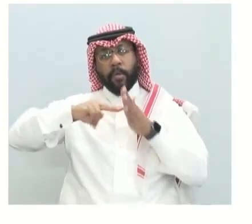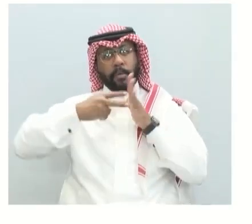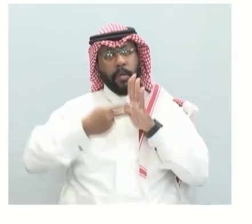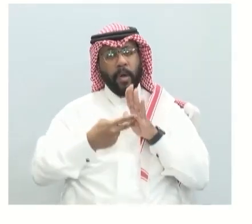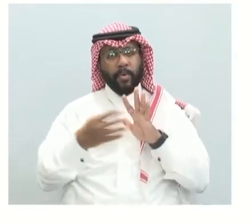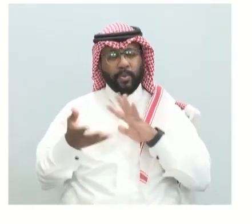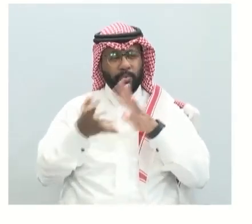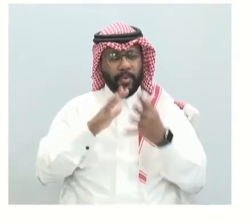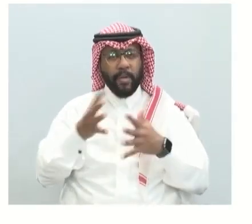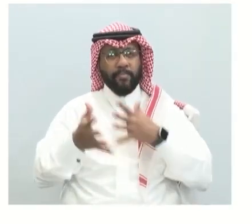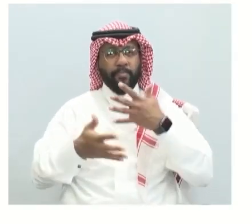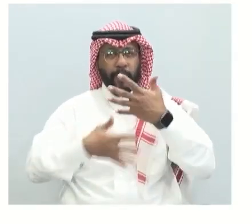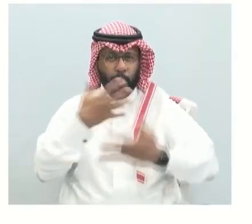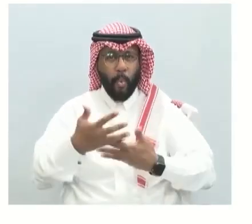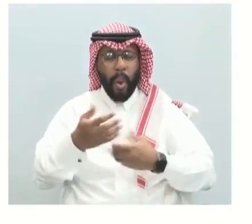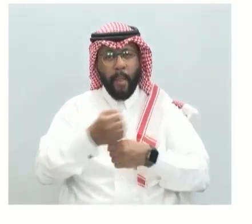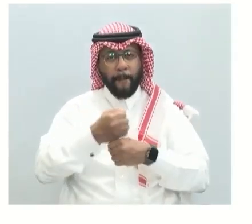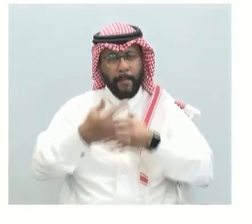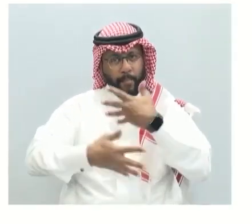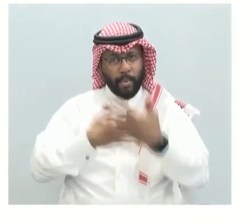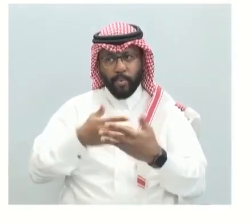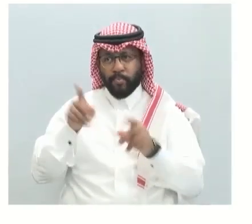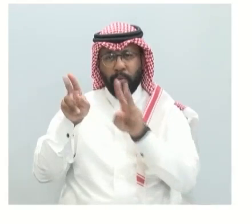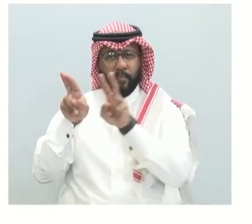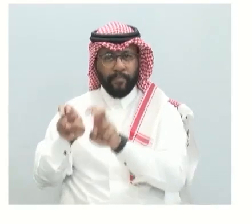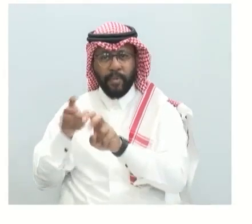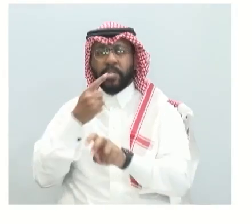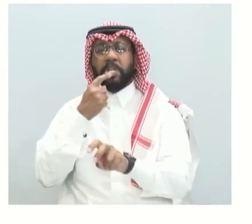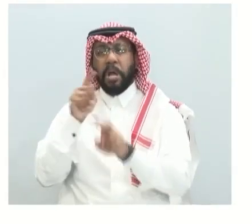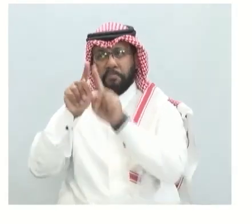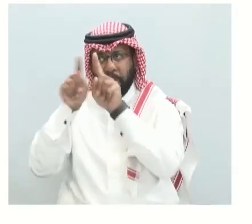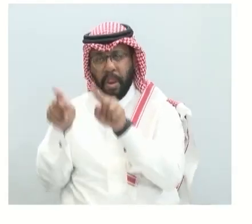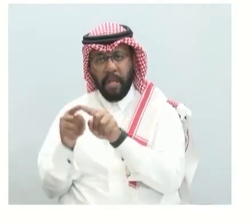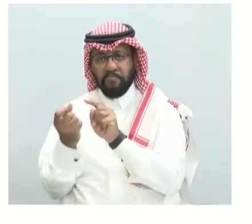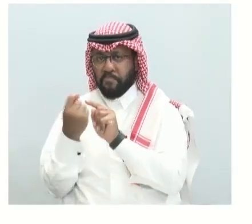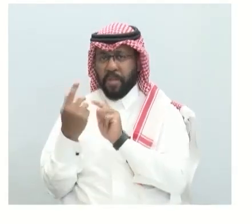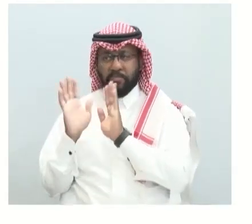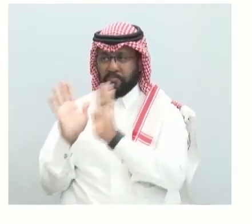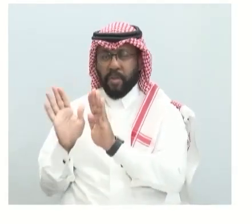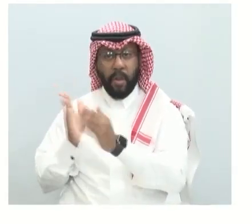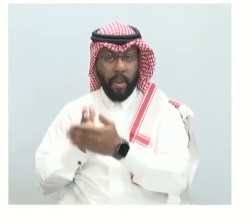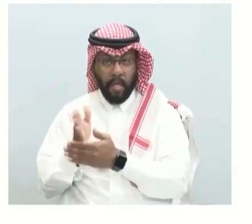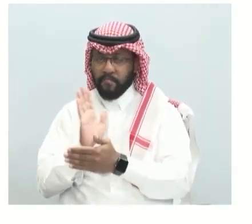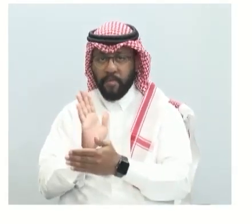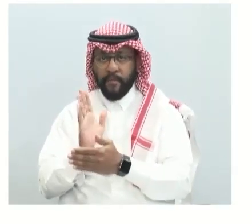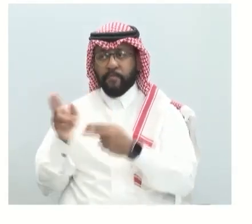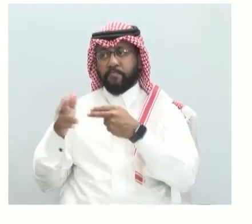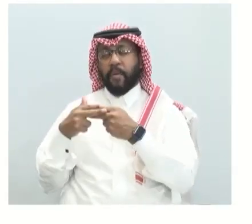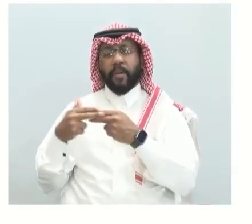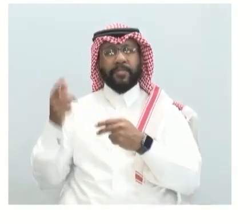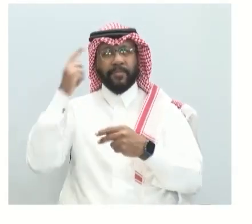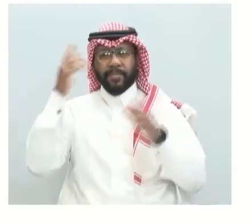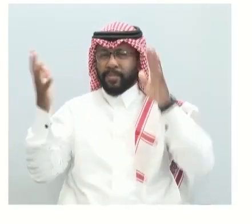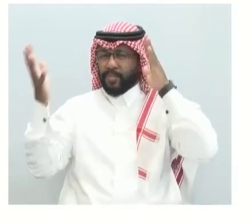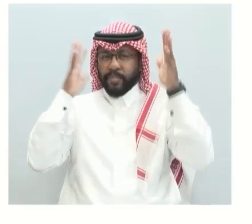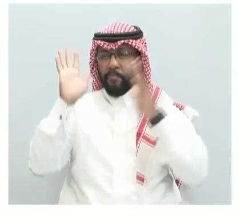البزي او مشغول اذا كنت تريد التركيز على شيء ما وتريد فقط ان تصلك الاشعارات ممكن تقوم باختيار ممنوع الازعاج